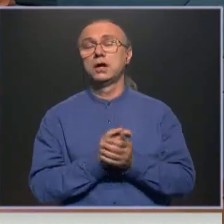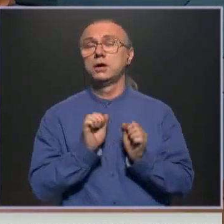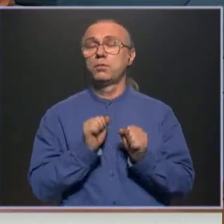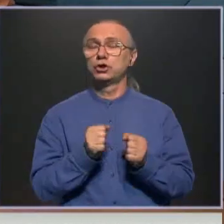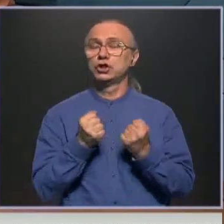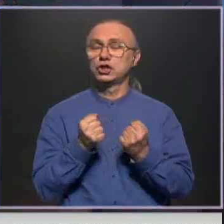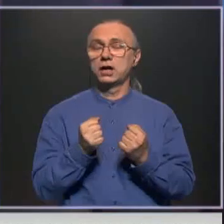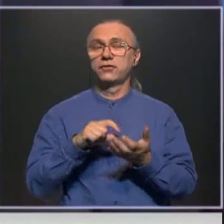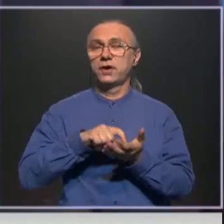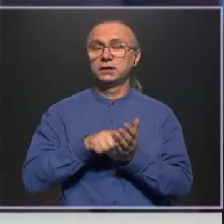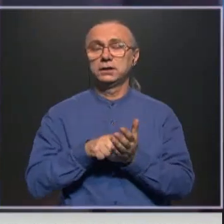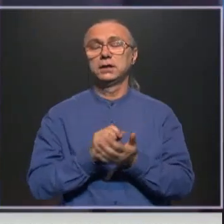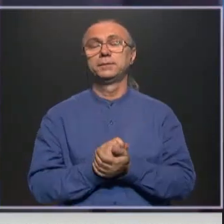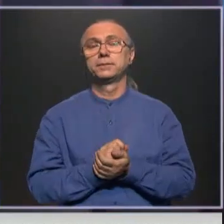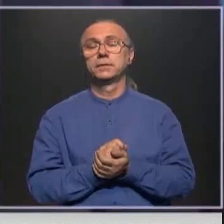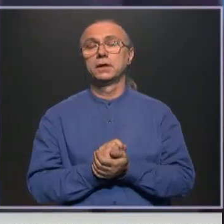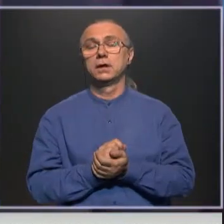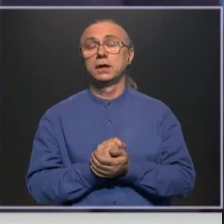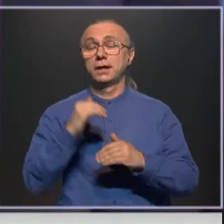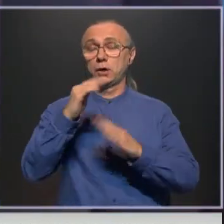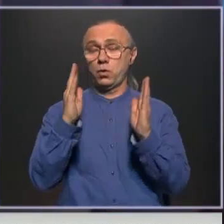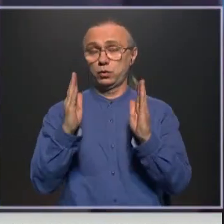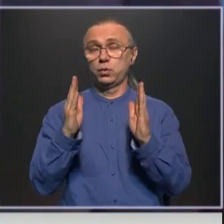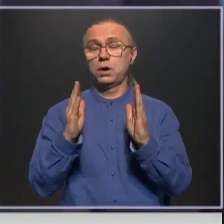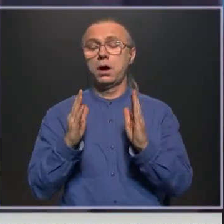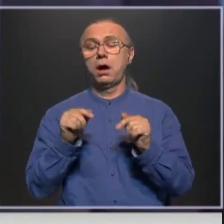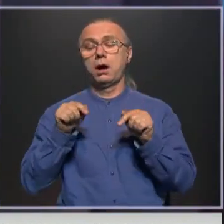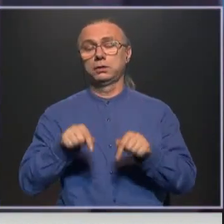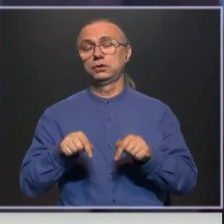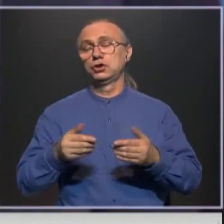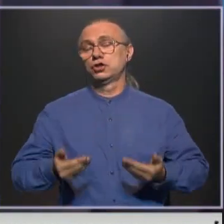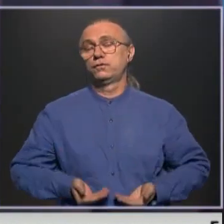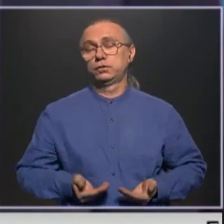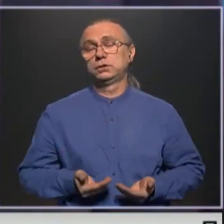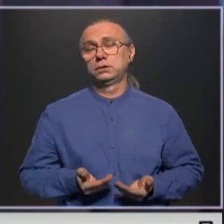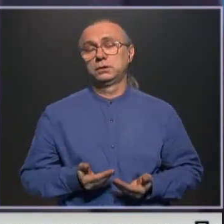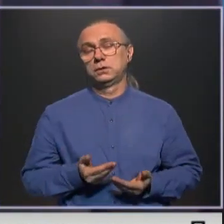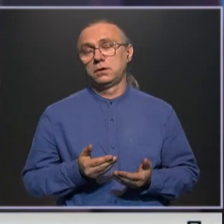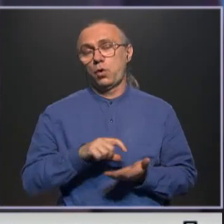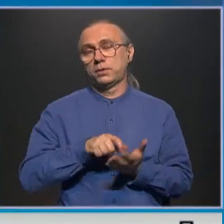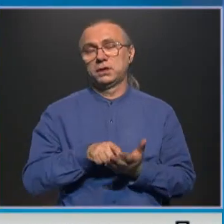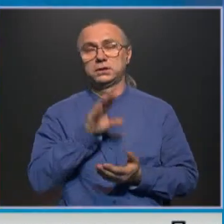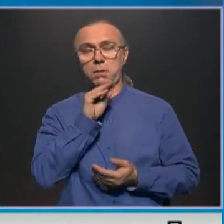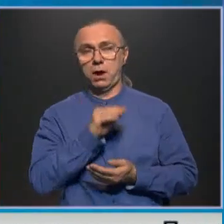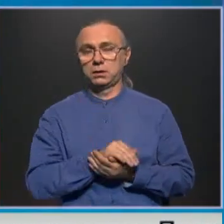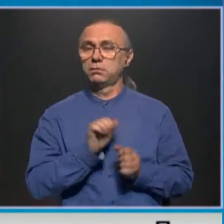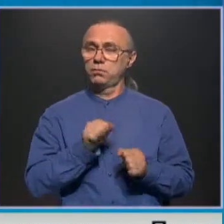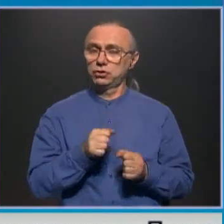комнате иконы, где живут комнатные собаки? А почему, кстати, собаки? Ну, то есть, в чем проблема? На самом